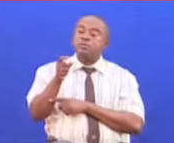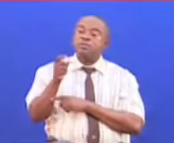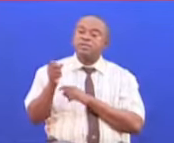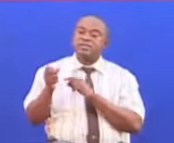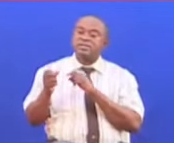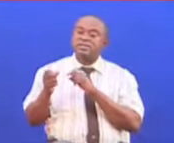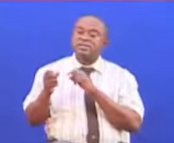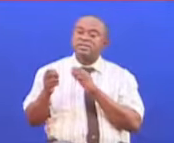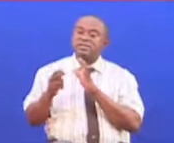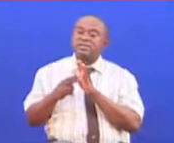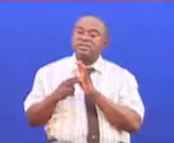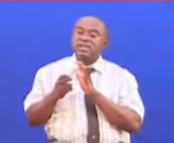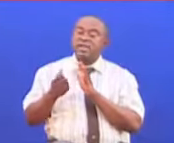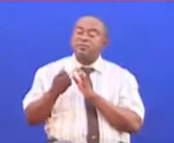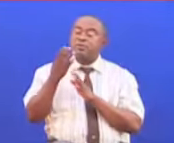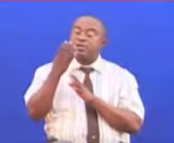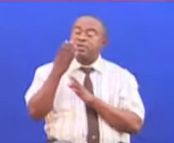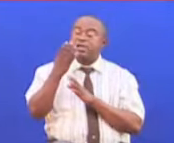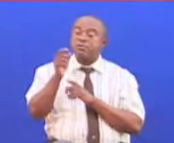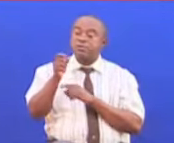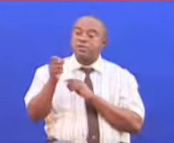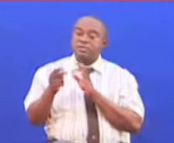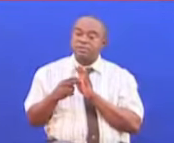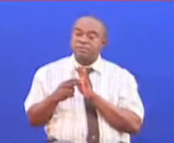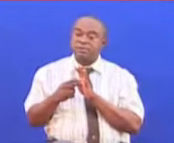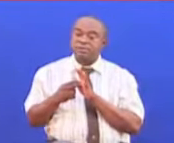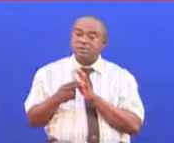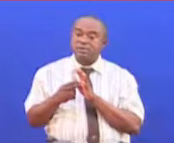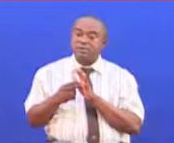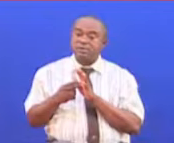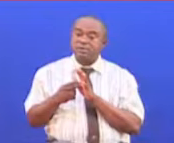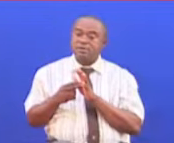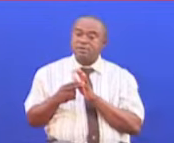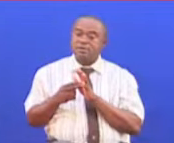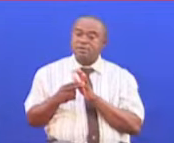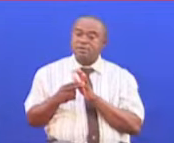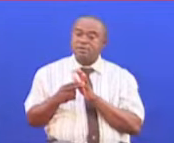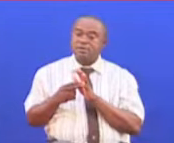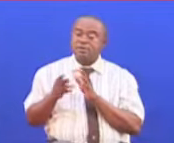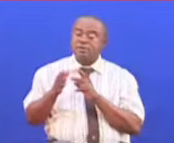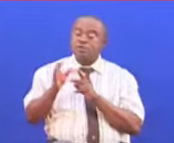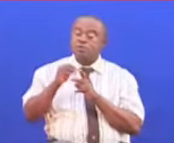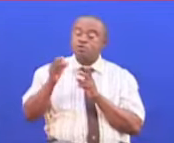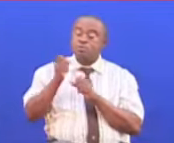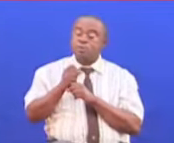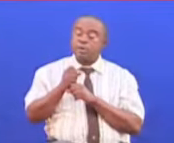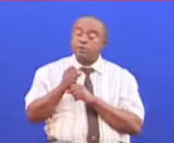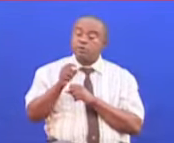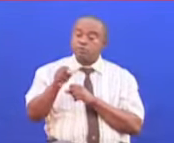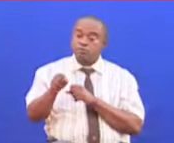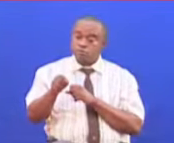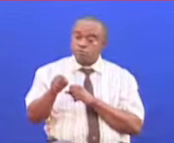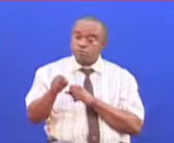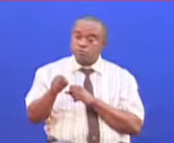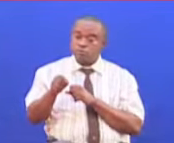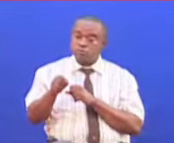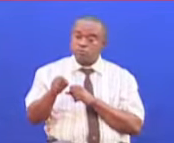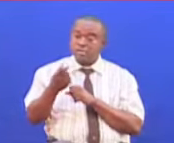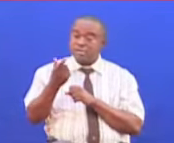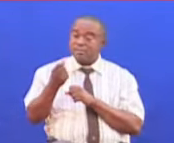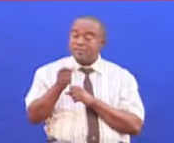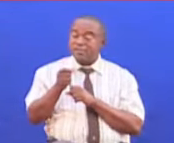anaki wape bioni 4.7 ukit 60% ukit toa mapat lwa wak kii